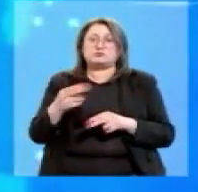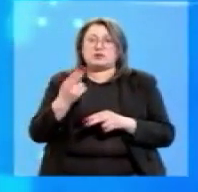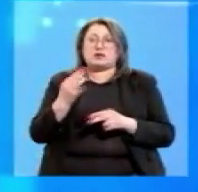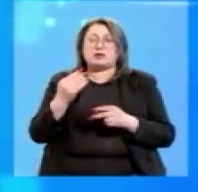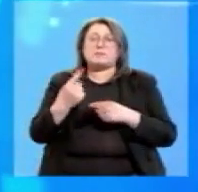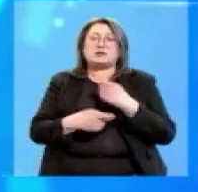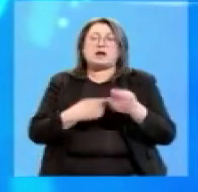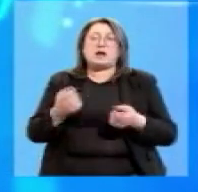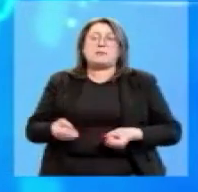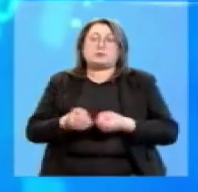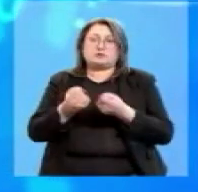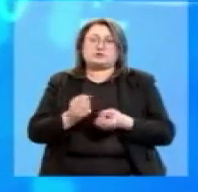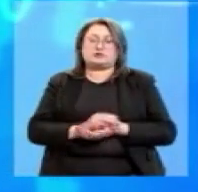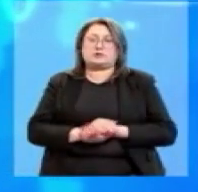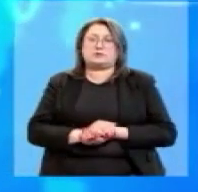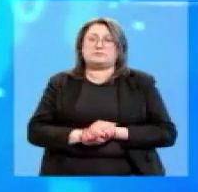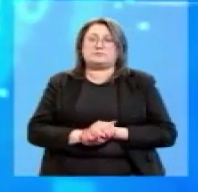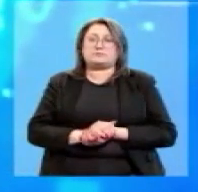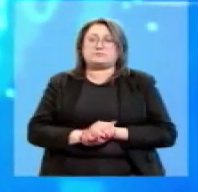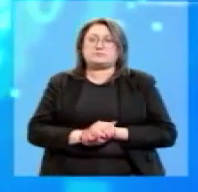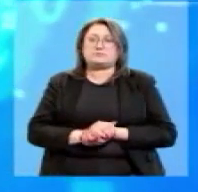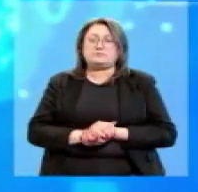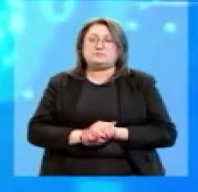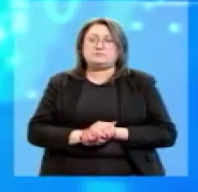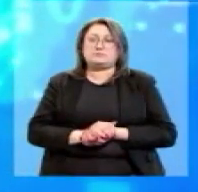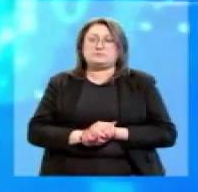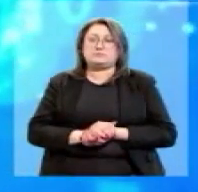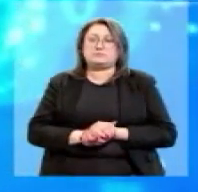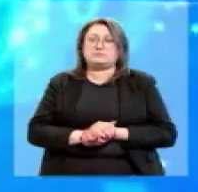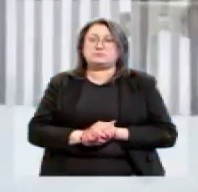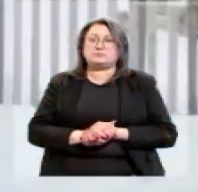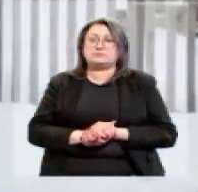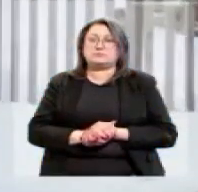көшіп жатқандар да бар. Себебі неде? Дәуренбек Әбдібектің репортажы.